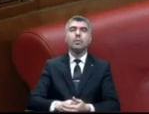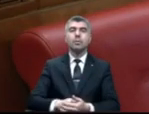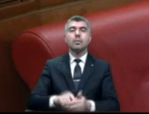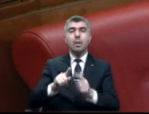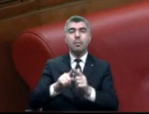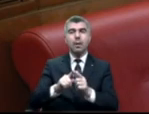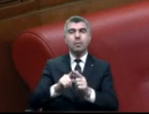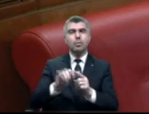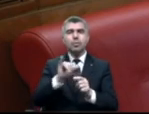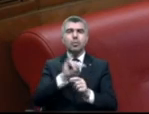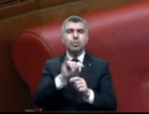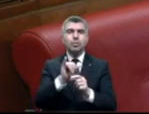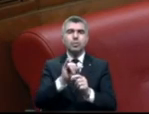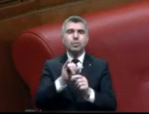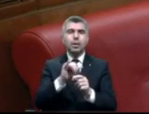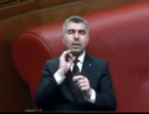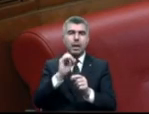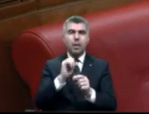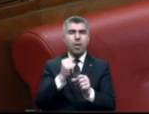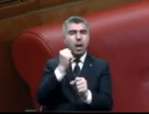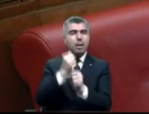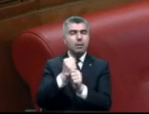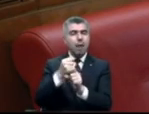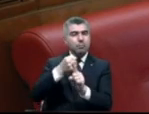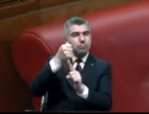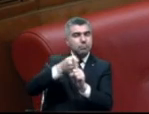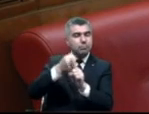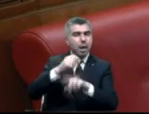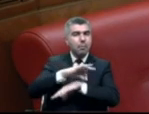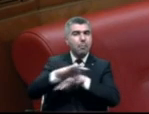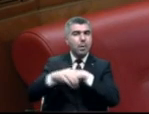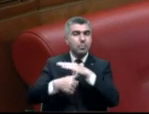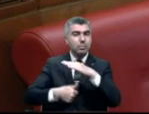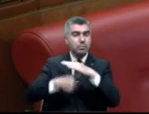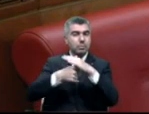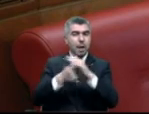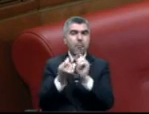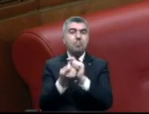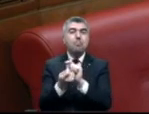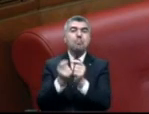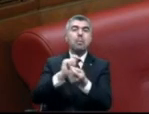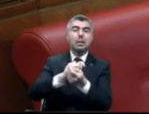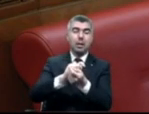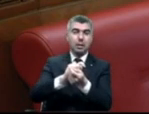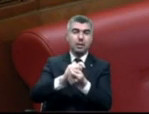فلتصدي لهذه المشكلة كيعمل المكتب الوطني الكهرباء والماء الصالح للشرب على استبدال بطريقة منتظمة